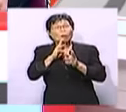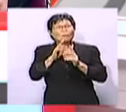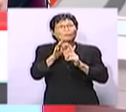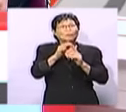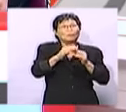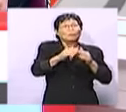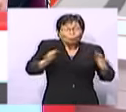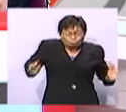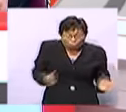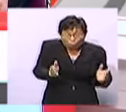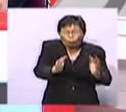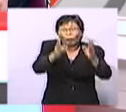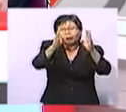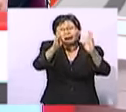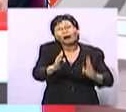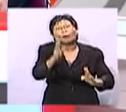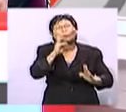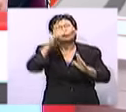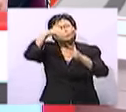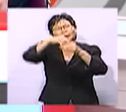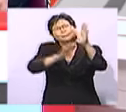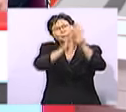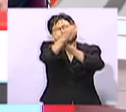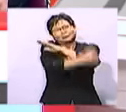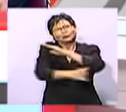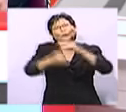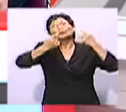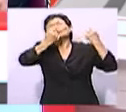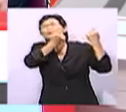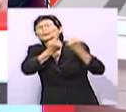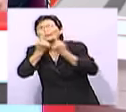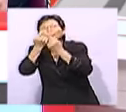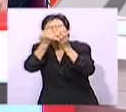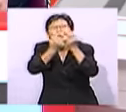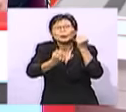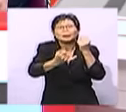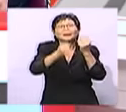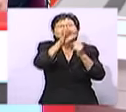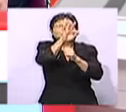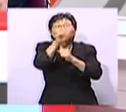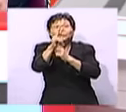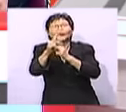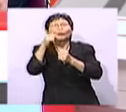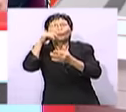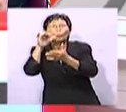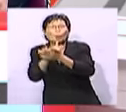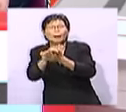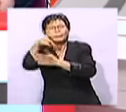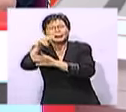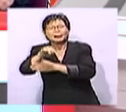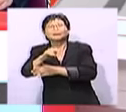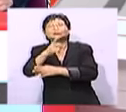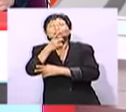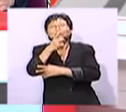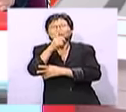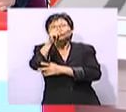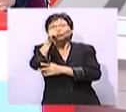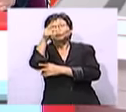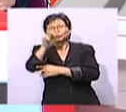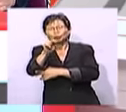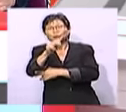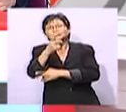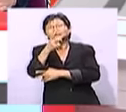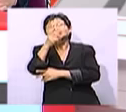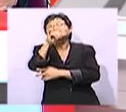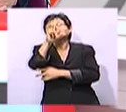penggerak kepada kaum hawa dalam pembangunan negara. Sempena ulang tahun kelahiran ke-92, isteri Perdana Menteri Tun Dr. Siti Hasmah Mohd